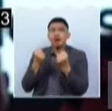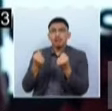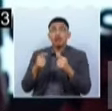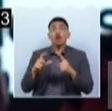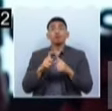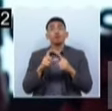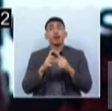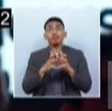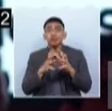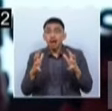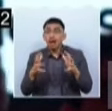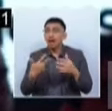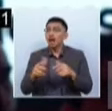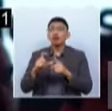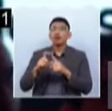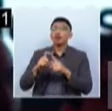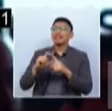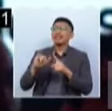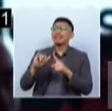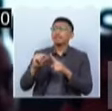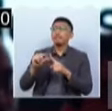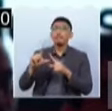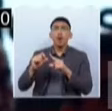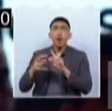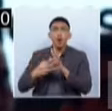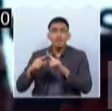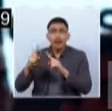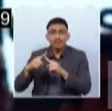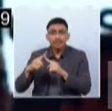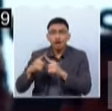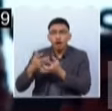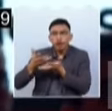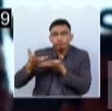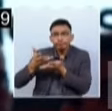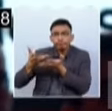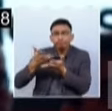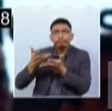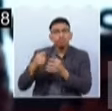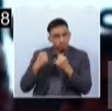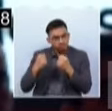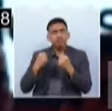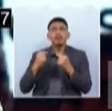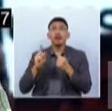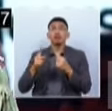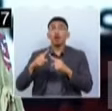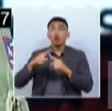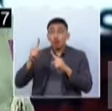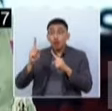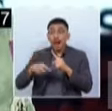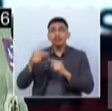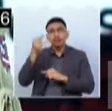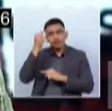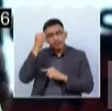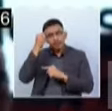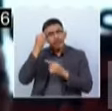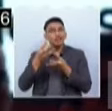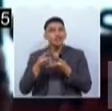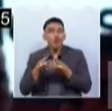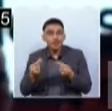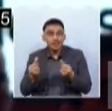ini bukan sekedar eh Amerika Serikat dan Tiongkok ini beserta proksi-proksinya akan